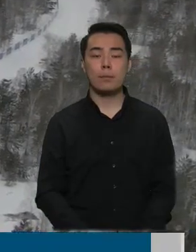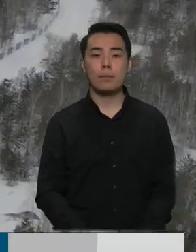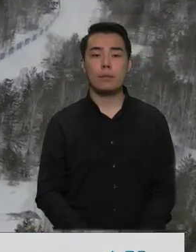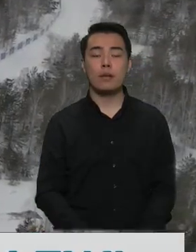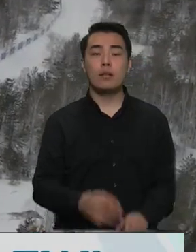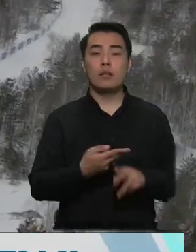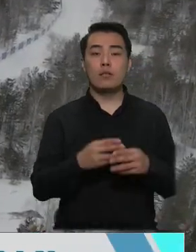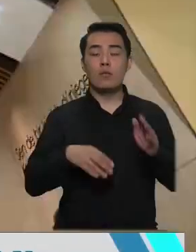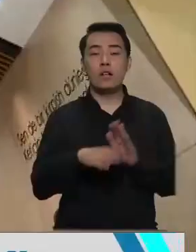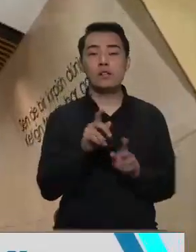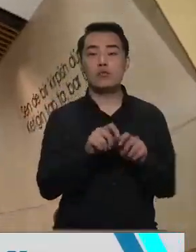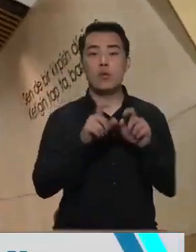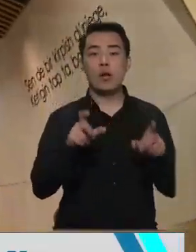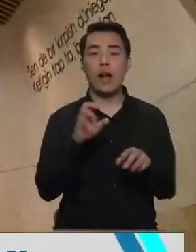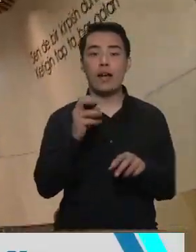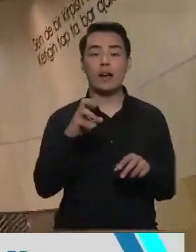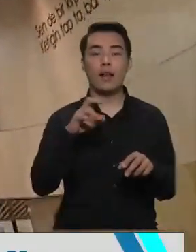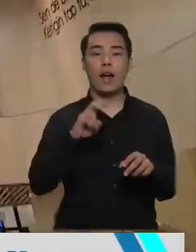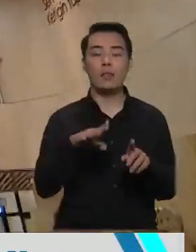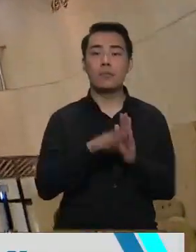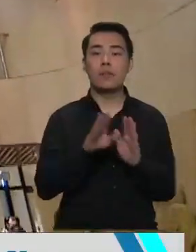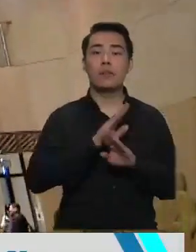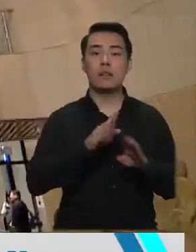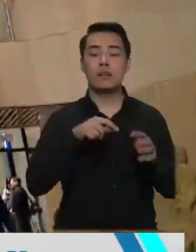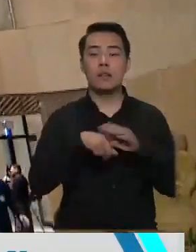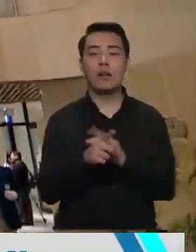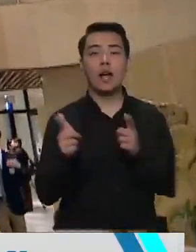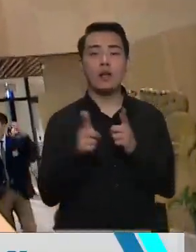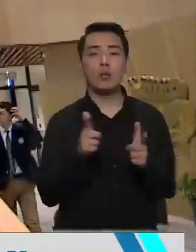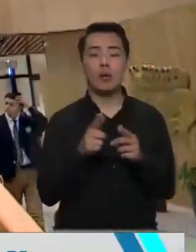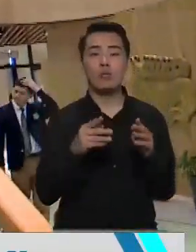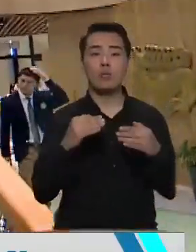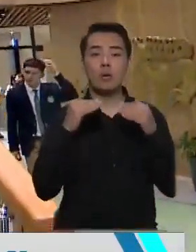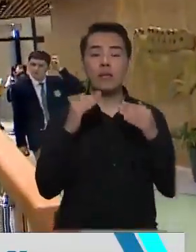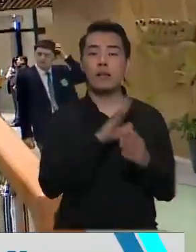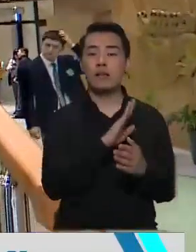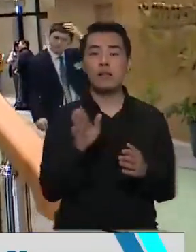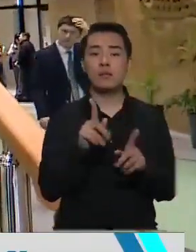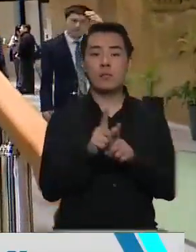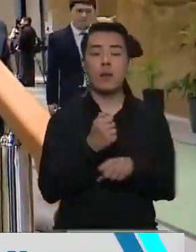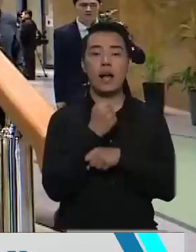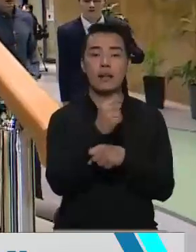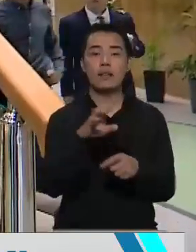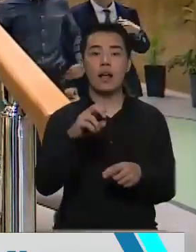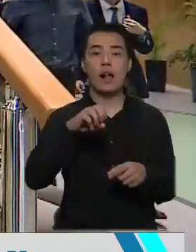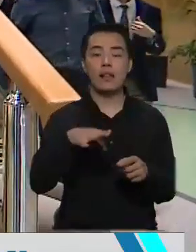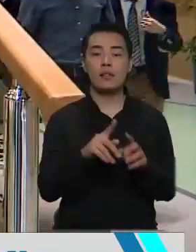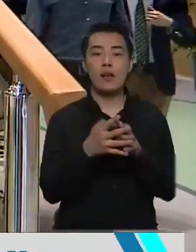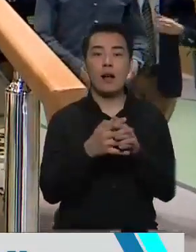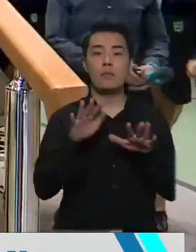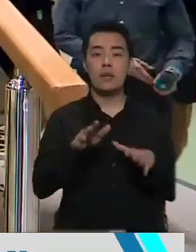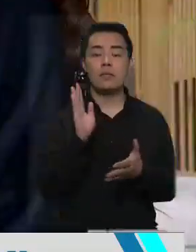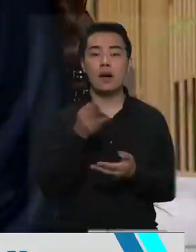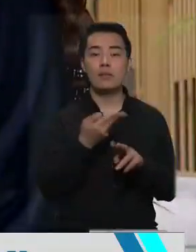поступить в высшую школу и канат задача не из простых и дело не только в уровне подготовки ее создавали для поддержки талантливых детей заулов причем программа